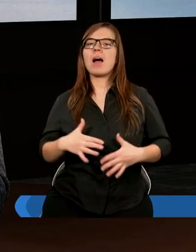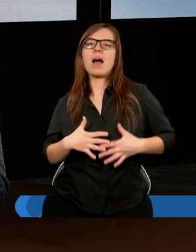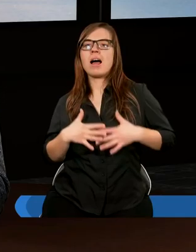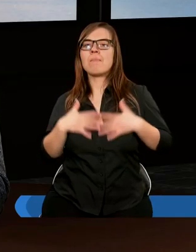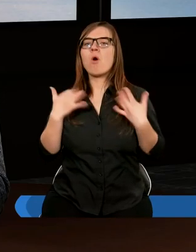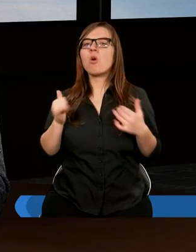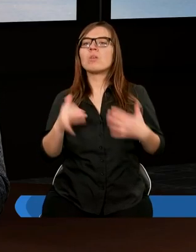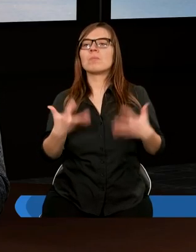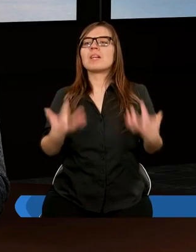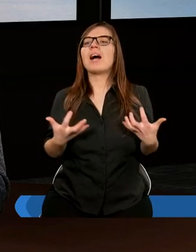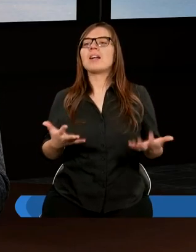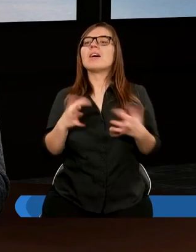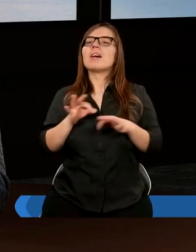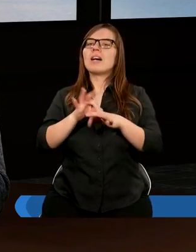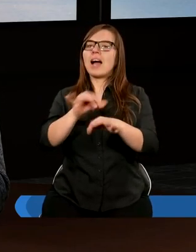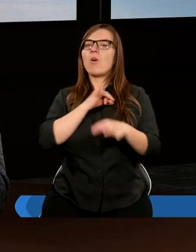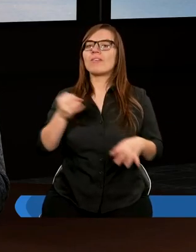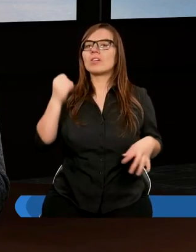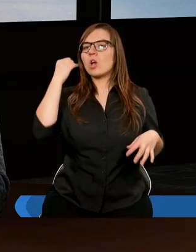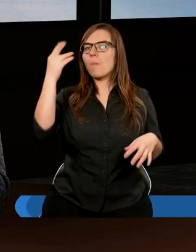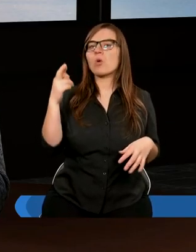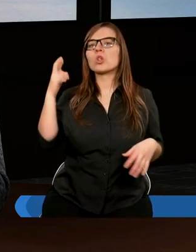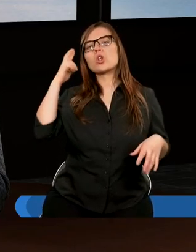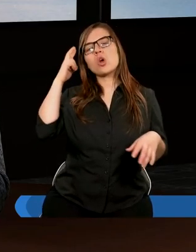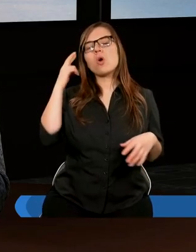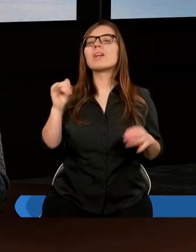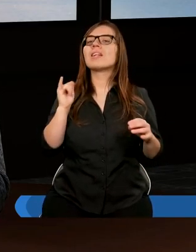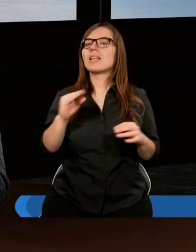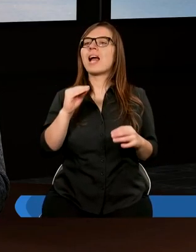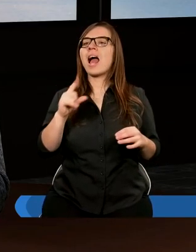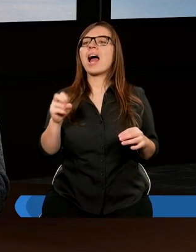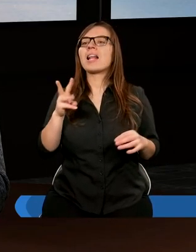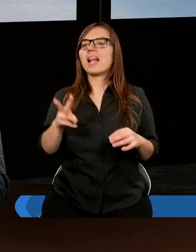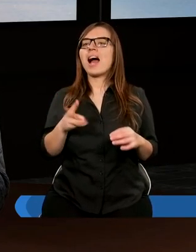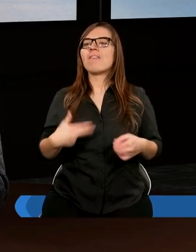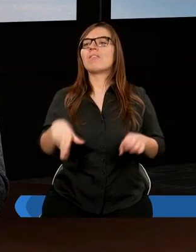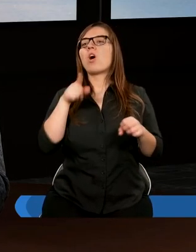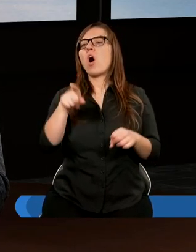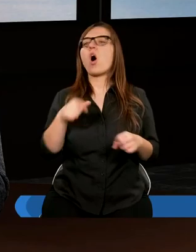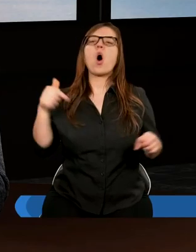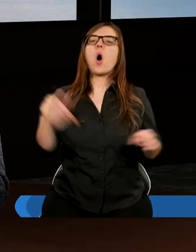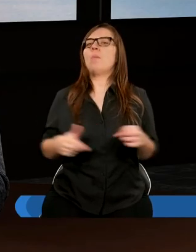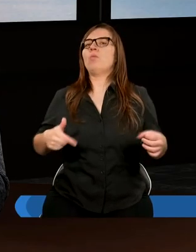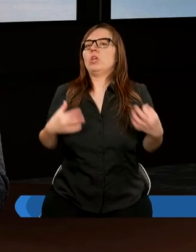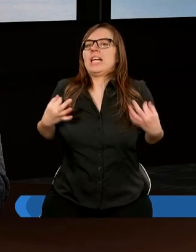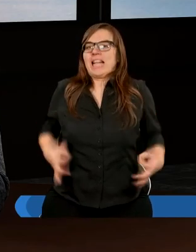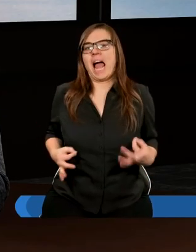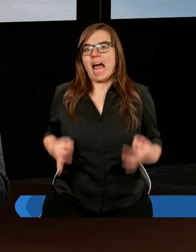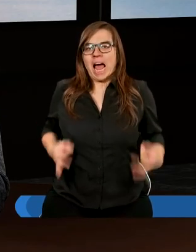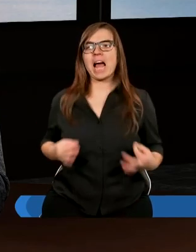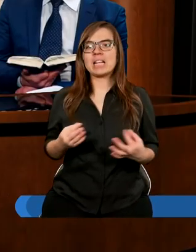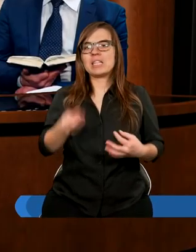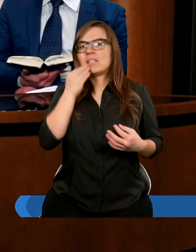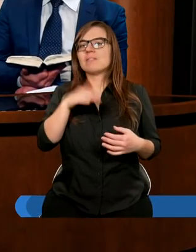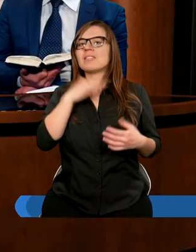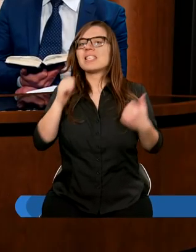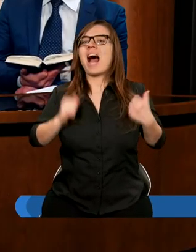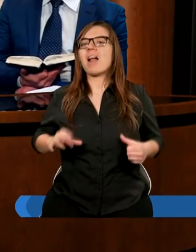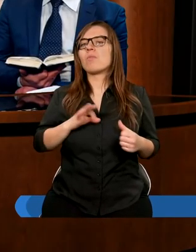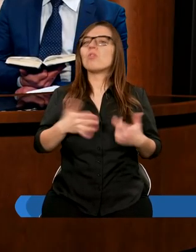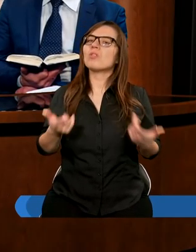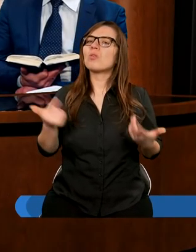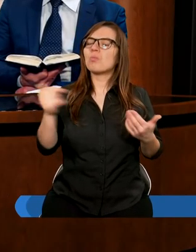zachciankom. Kierował się mądrością, rozumem i Ezowa, który on musi mieć w tej chwili i koniec. Ja